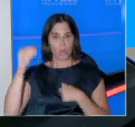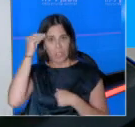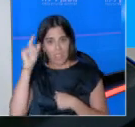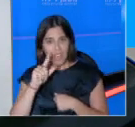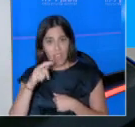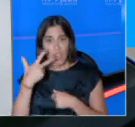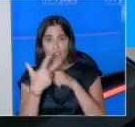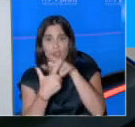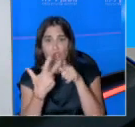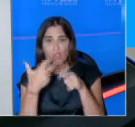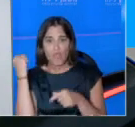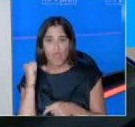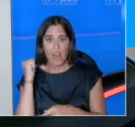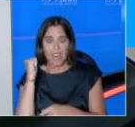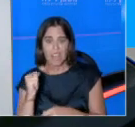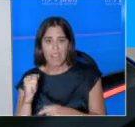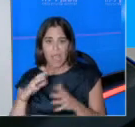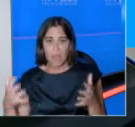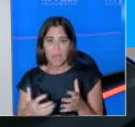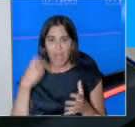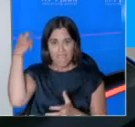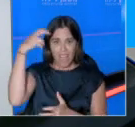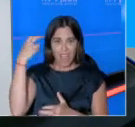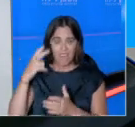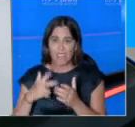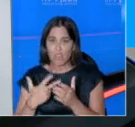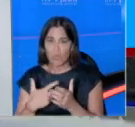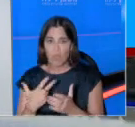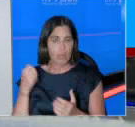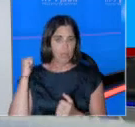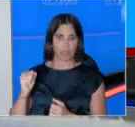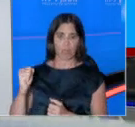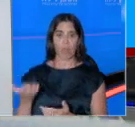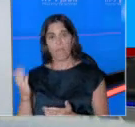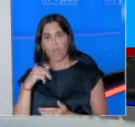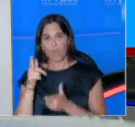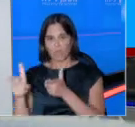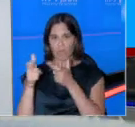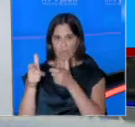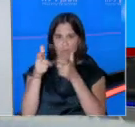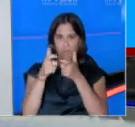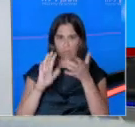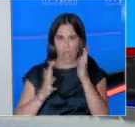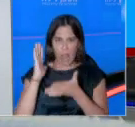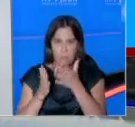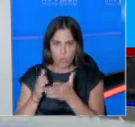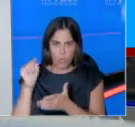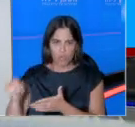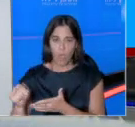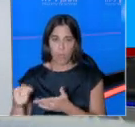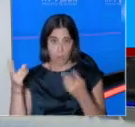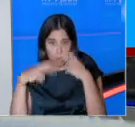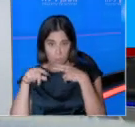3 נרצחים בחברה הערבית, צ'יק צ'אק, בום טרח, ויש לנו עוד כמה וכמה מקרי ירי ואלימות. השאלה שלי במובן